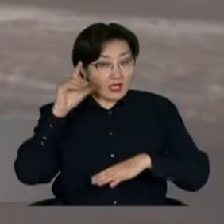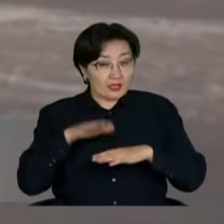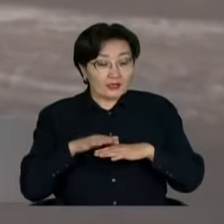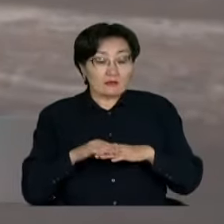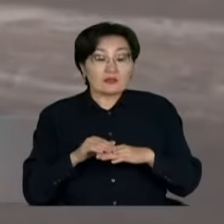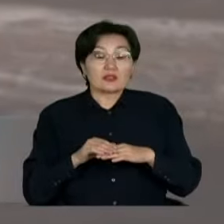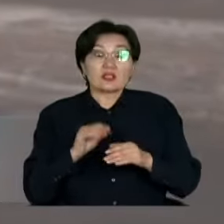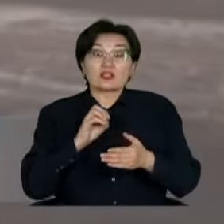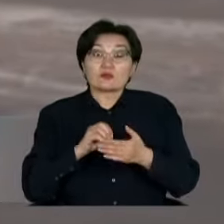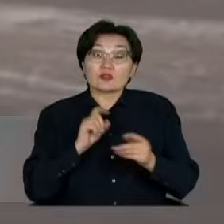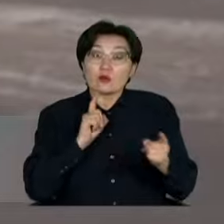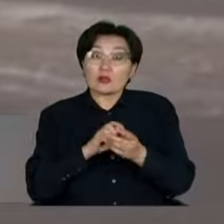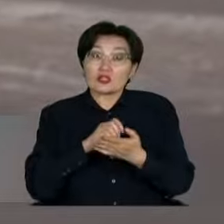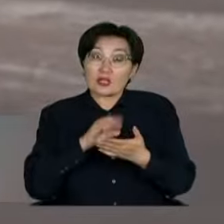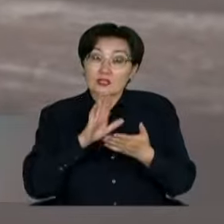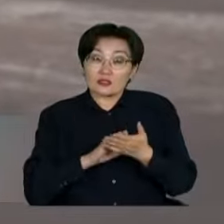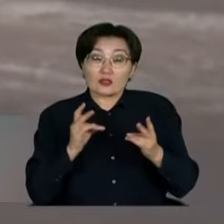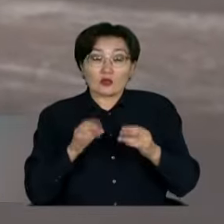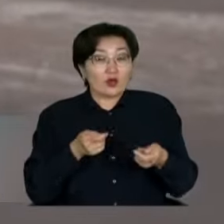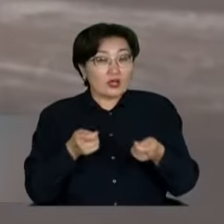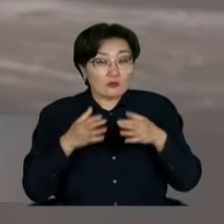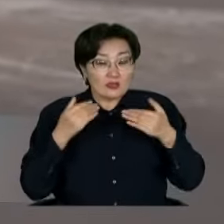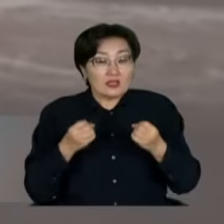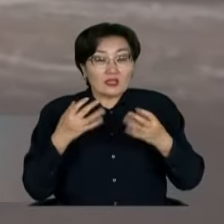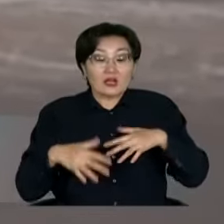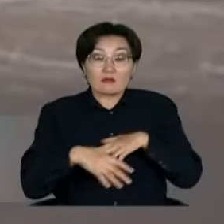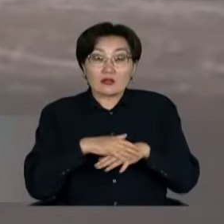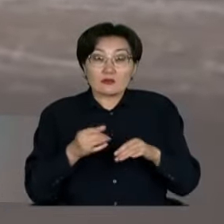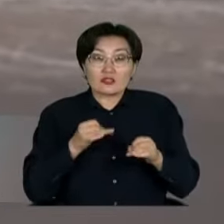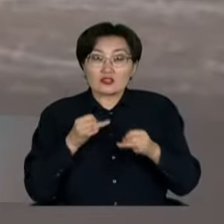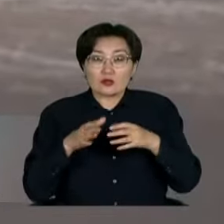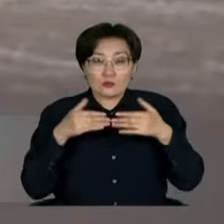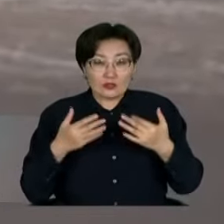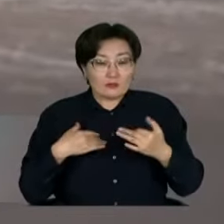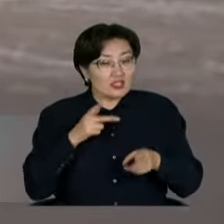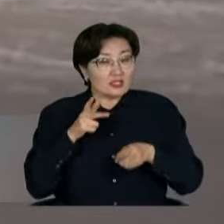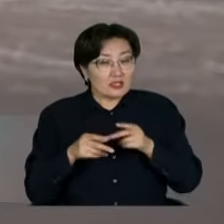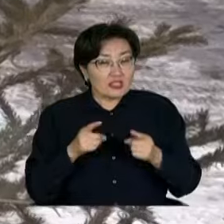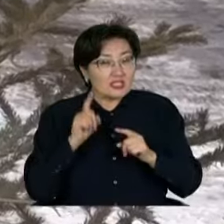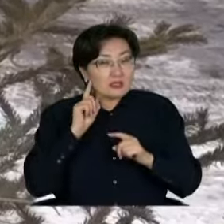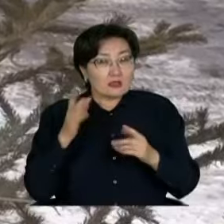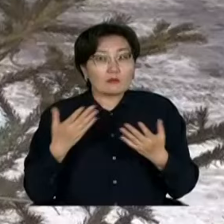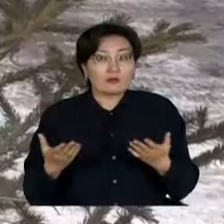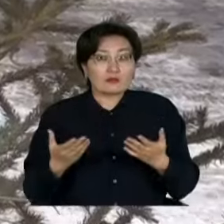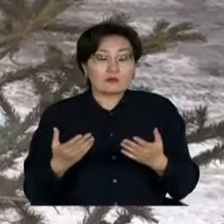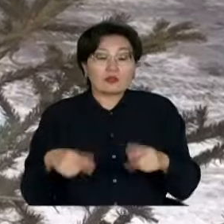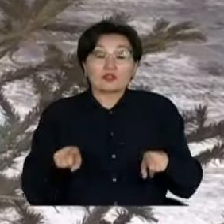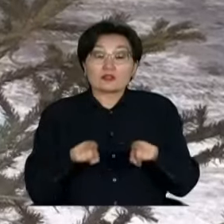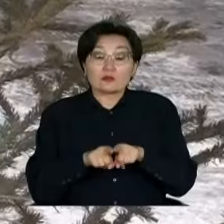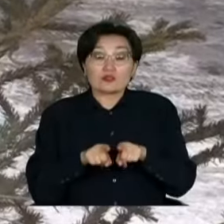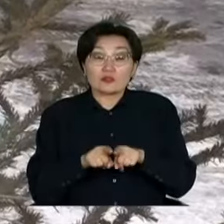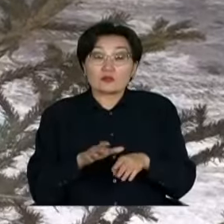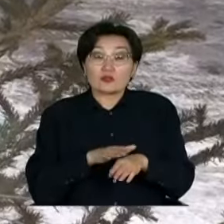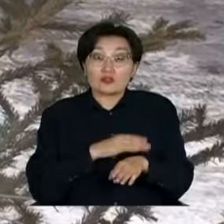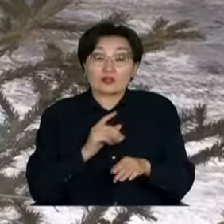жазды, бірақ әкім өзі жоқ. Неге қарапайым халықтың алдына шықпайды? Біздің мұңымызды неге тыңдамайды? Күлшат сияқты талайдан бері үй